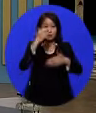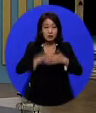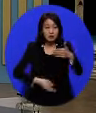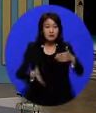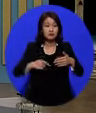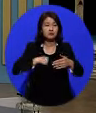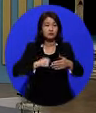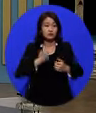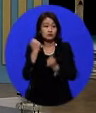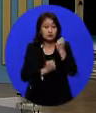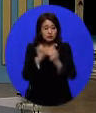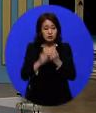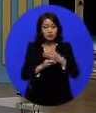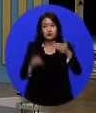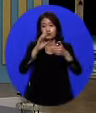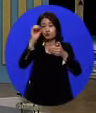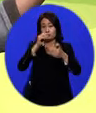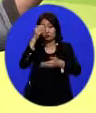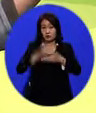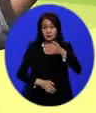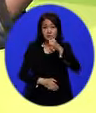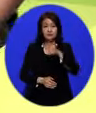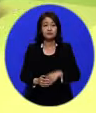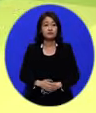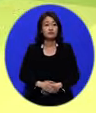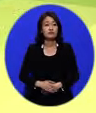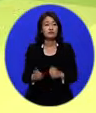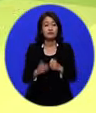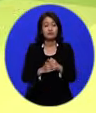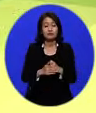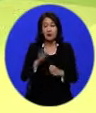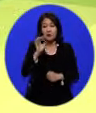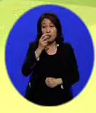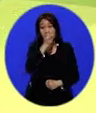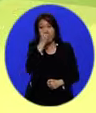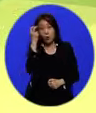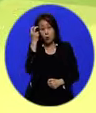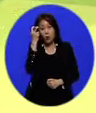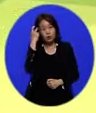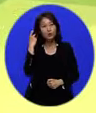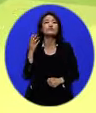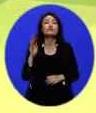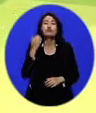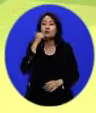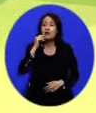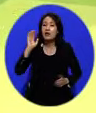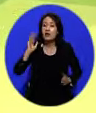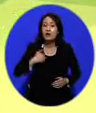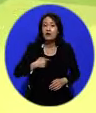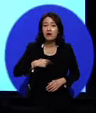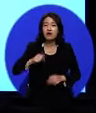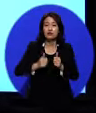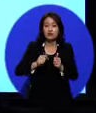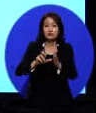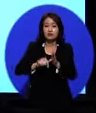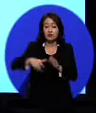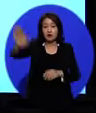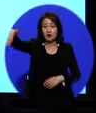스스로 설명하면요, 90%가 남는답니다. 그래서요, 우리 똑똑한 아이들은요, 시험 볼 때, 엄마 들어와서